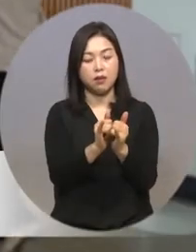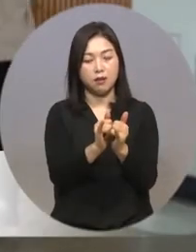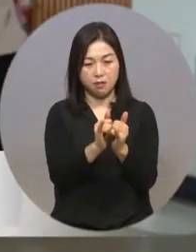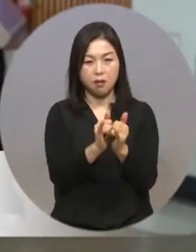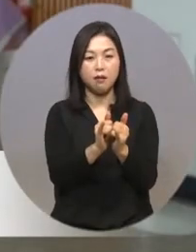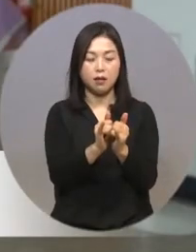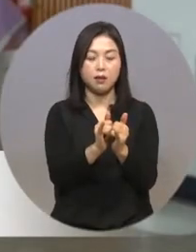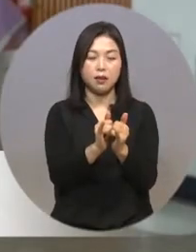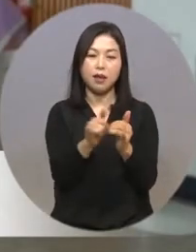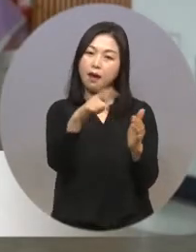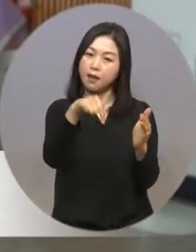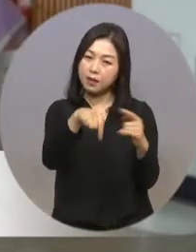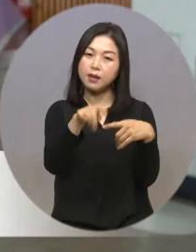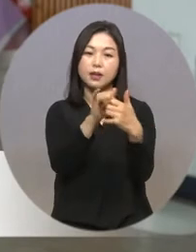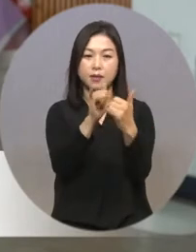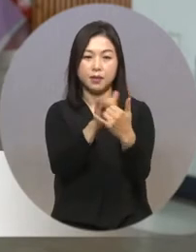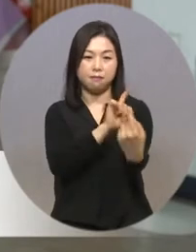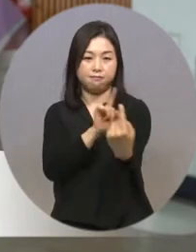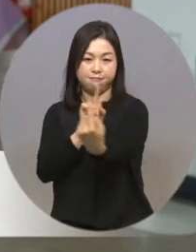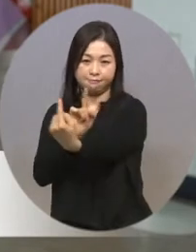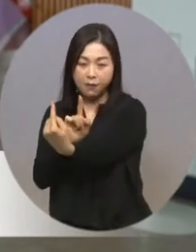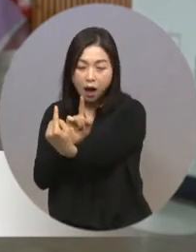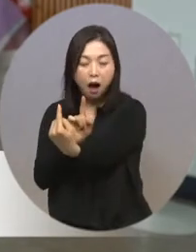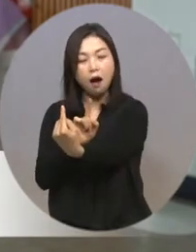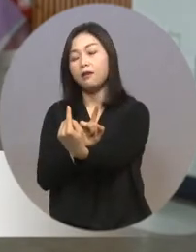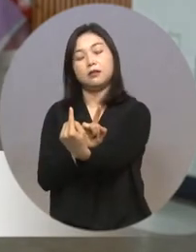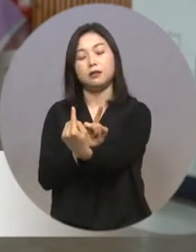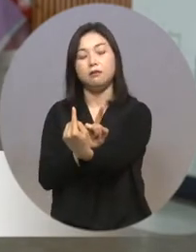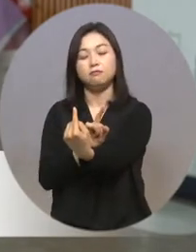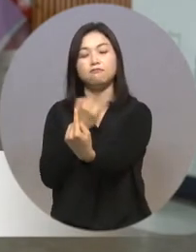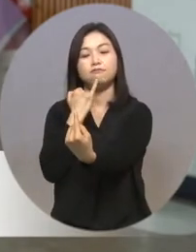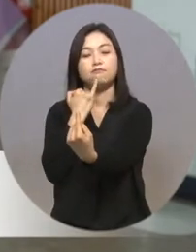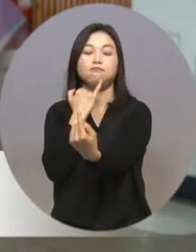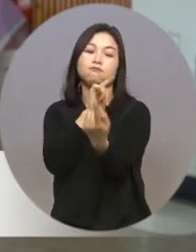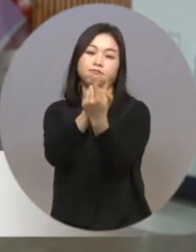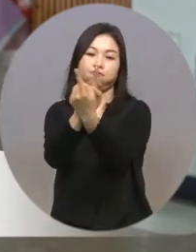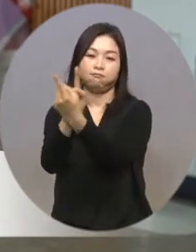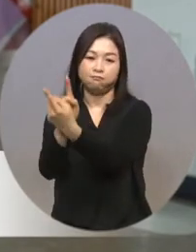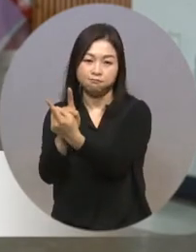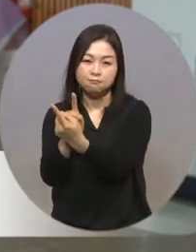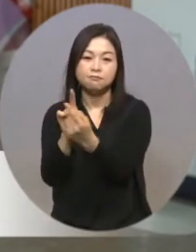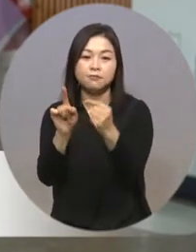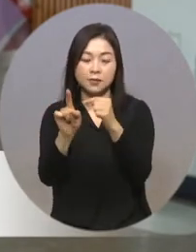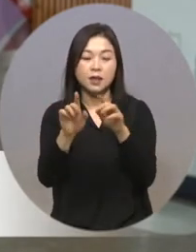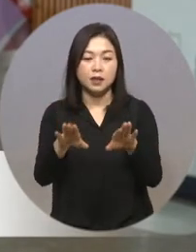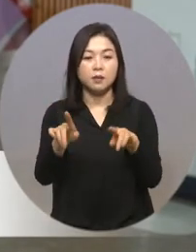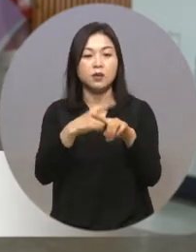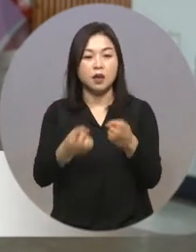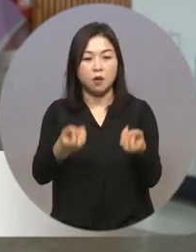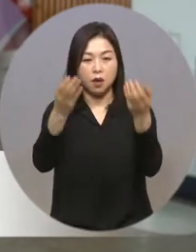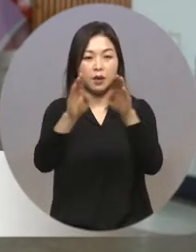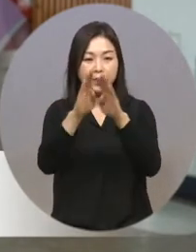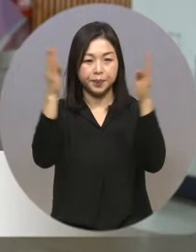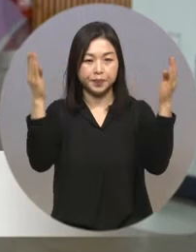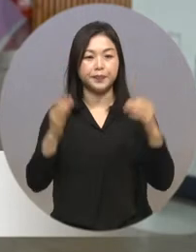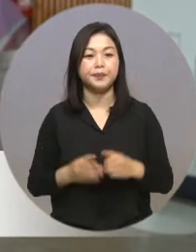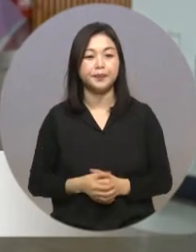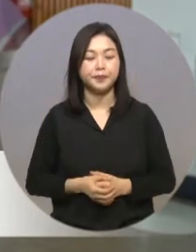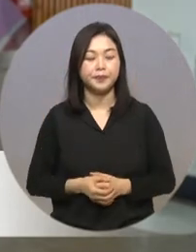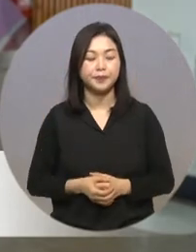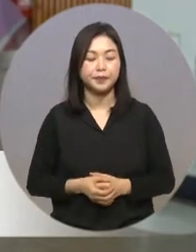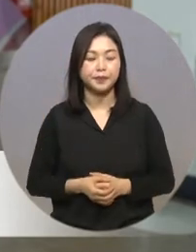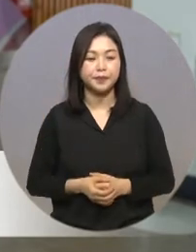사회적 거리두기가 완화된 일로 이번 대회를 추진하게 됐는데, 하여튼